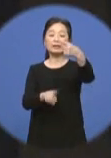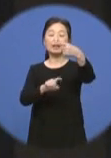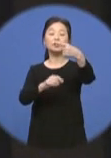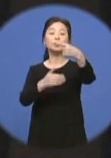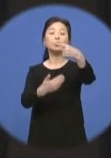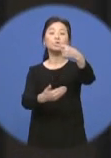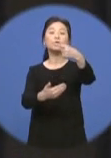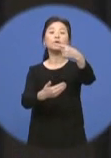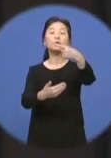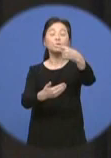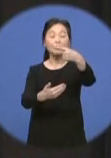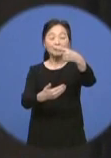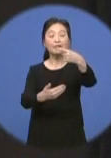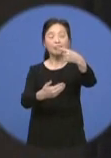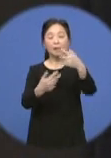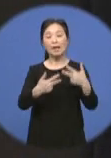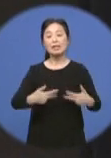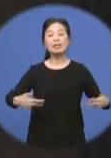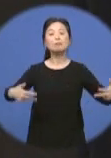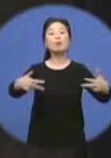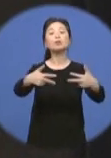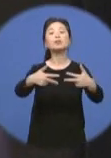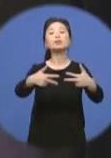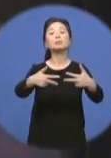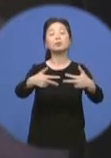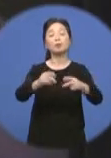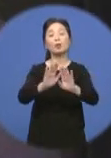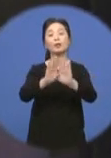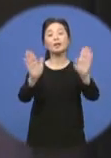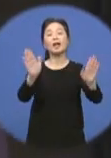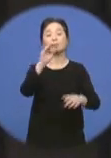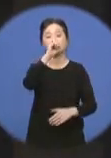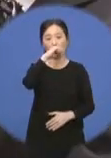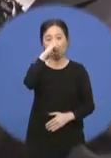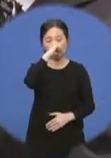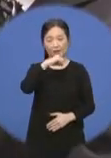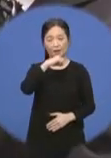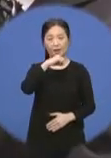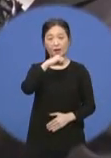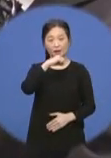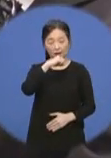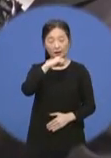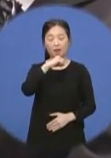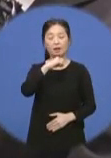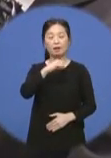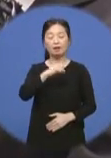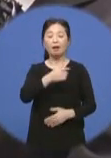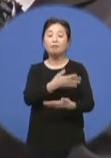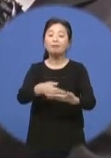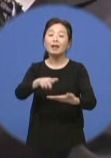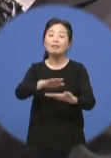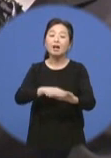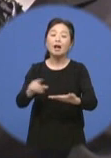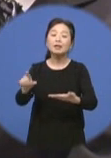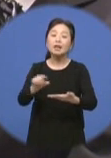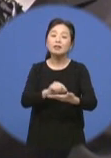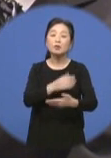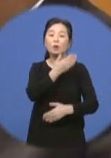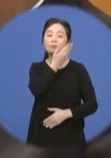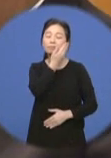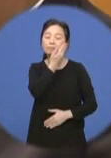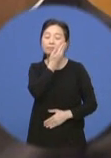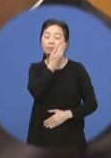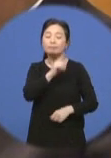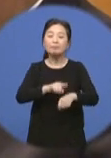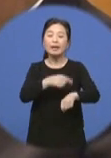活用に関するシンポジウムを開催する予定としております。データ利活用の重要性とか有効性を全国に発信していけ